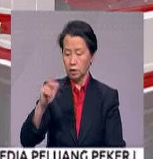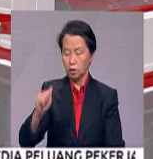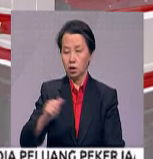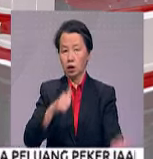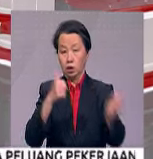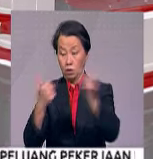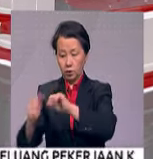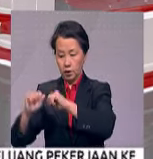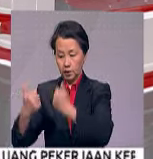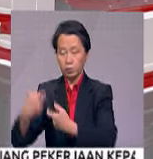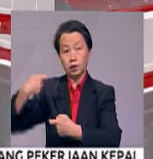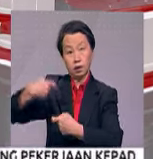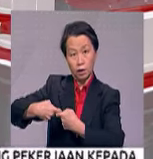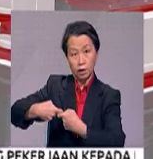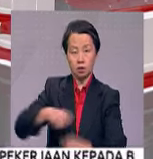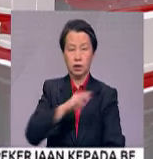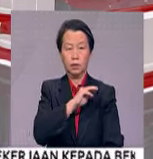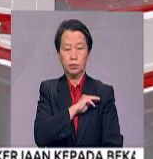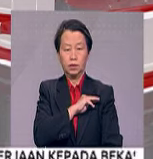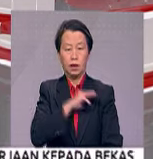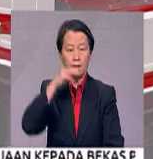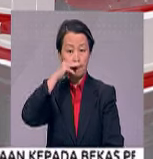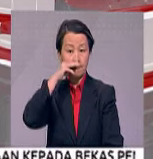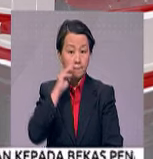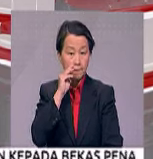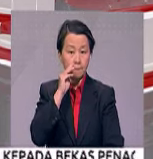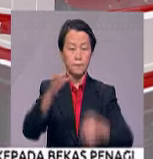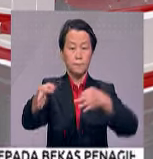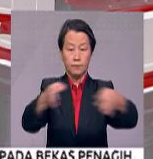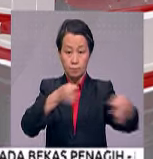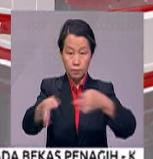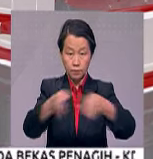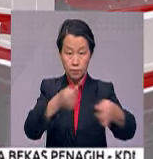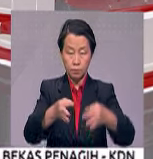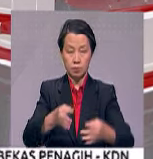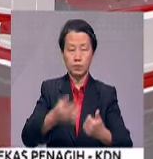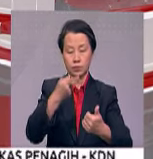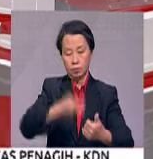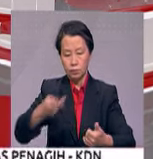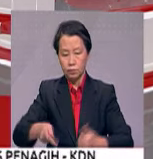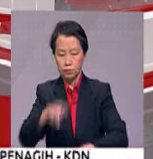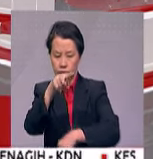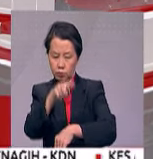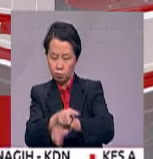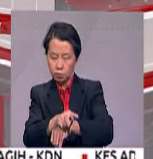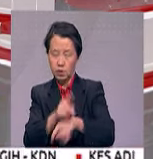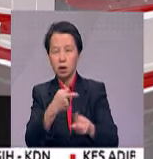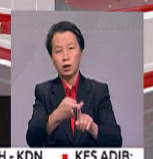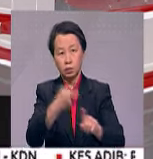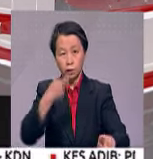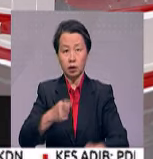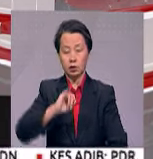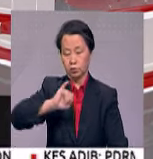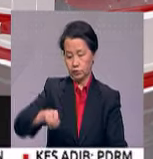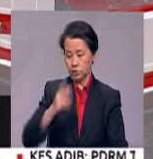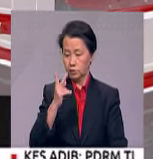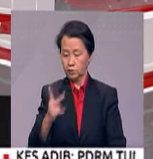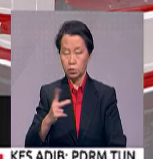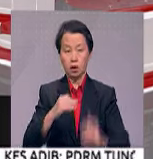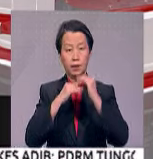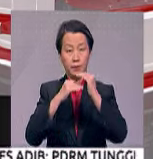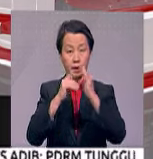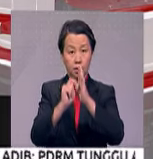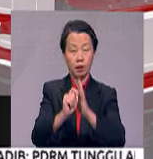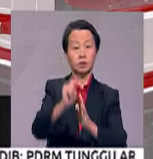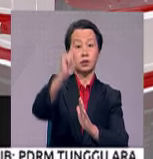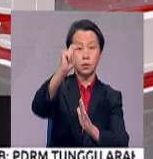oleh agensi berkaitan. Menterinya Tan Sri Muhyiddin Yassin menjelaskan mekanisme pemantauan terdiri daripada jawatan kuasa peringkat